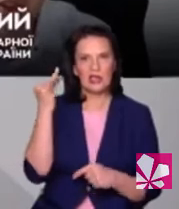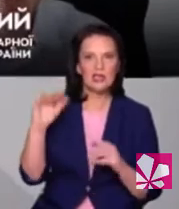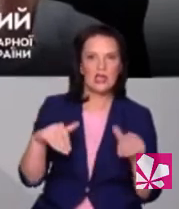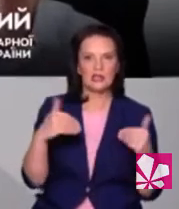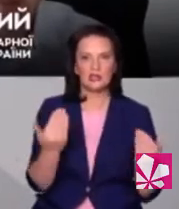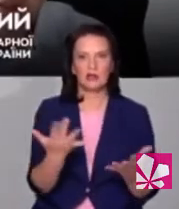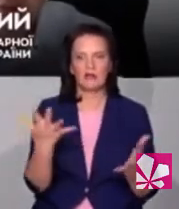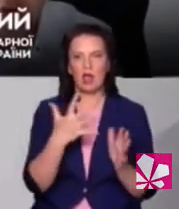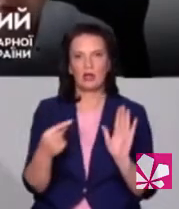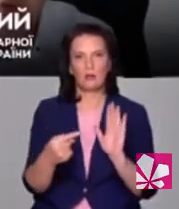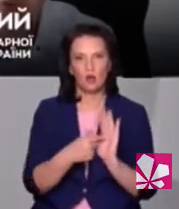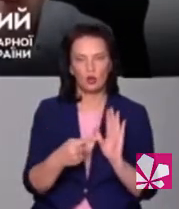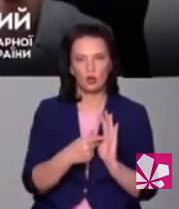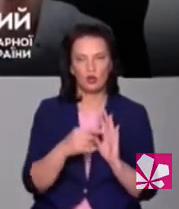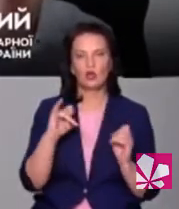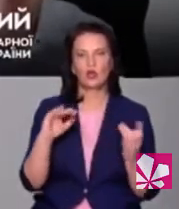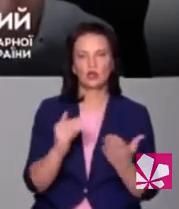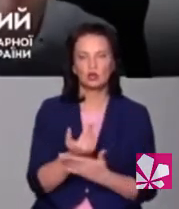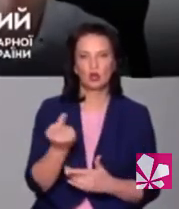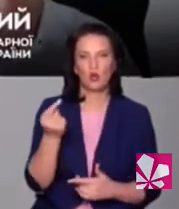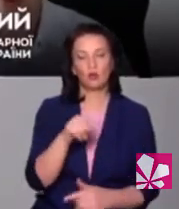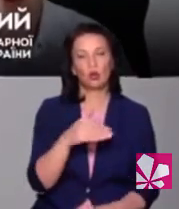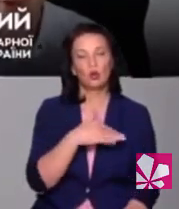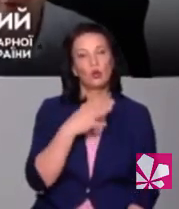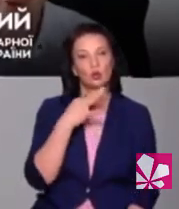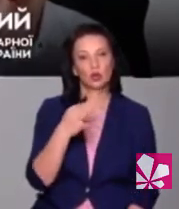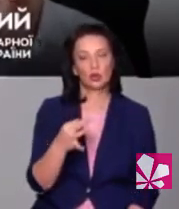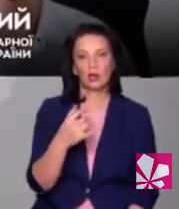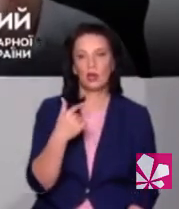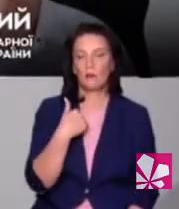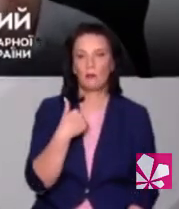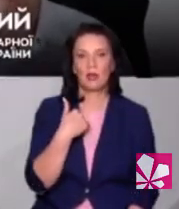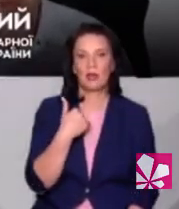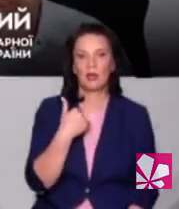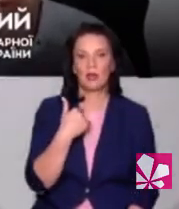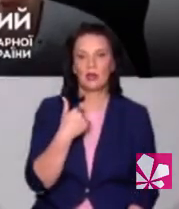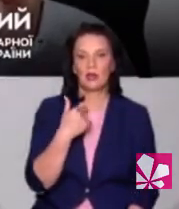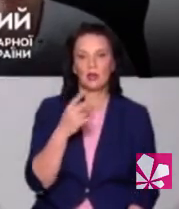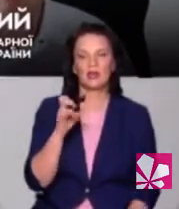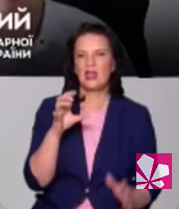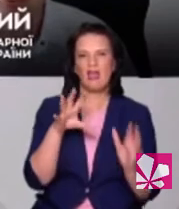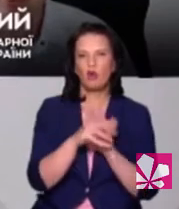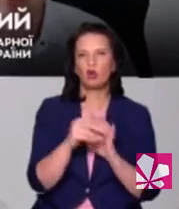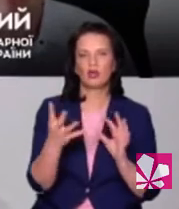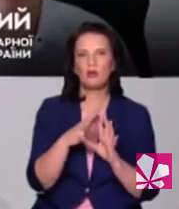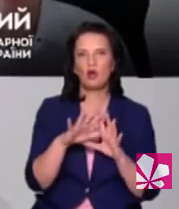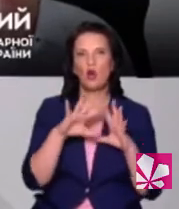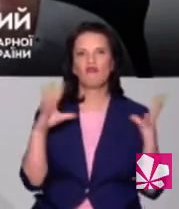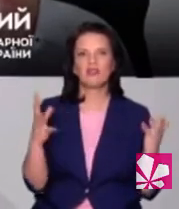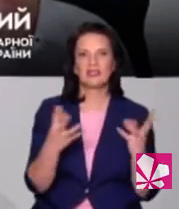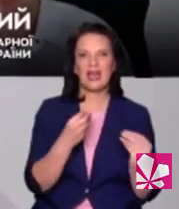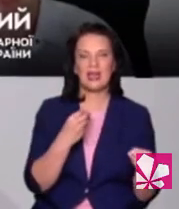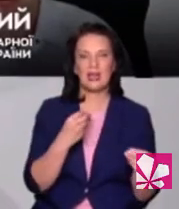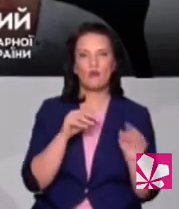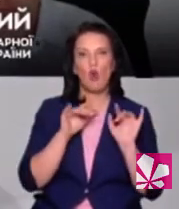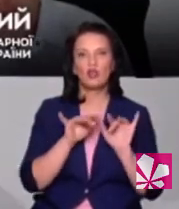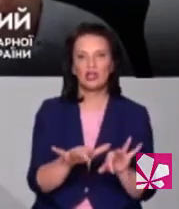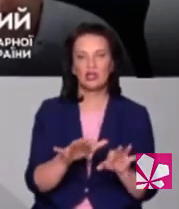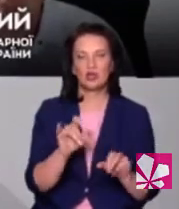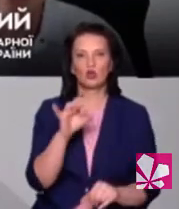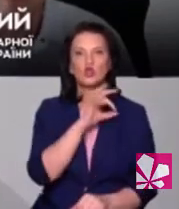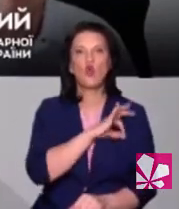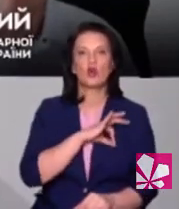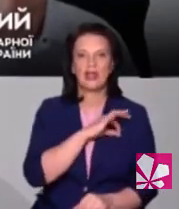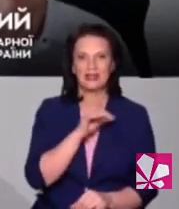зазначені. І знову ж хотів би наголосити, ми не входимо в якусь взаємодію, навіть юридичну, з Російською